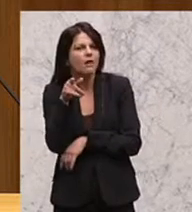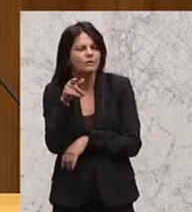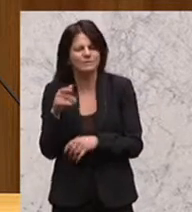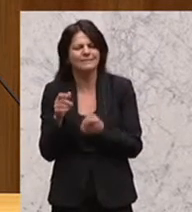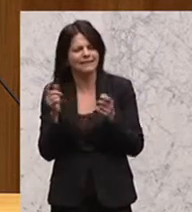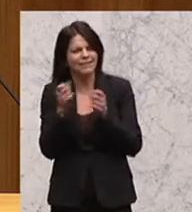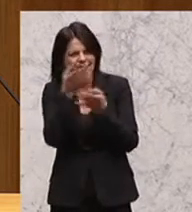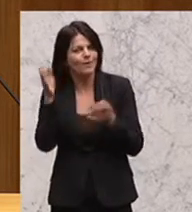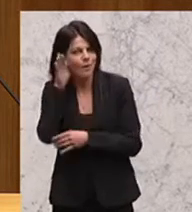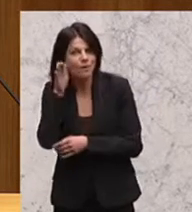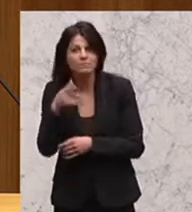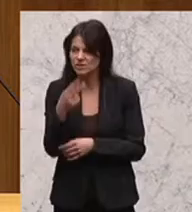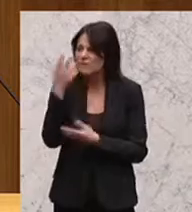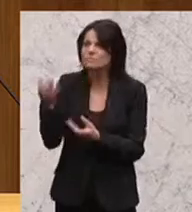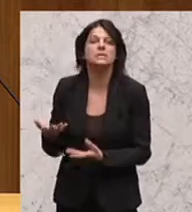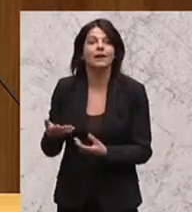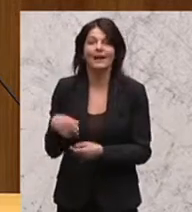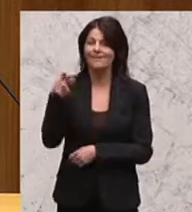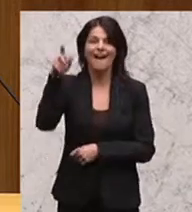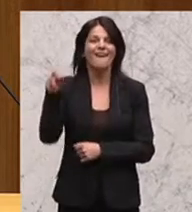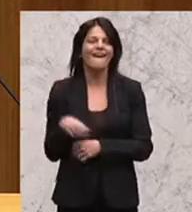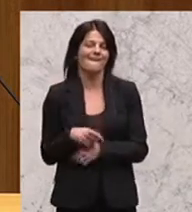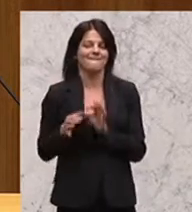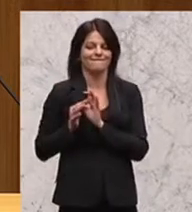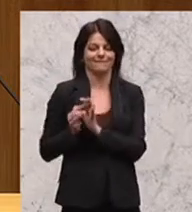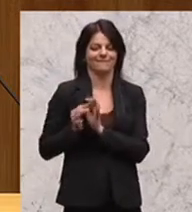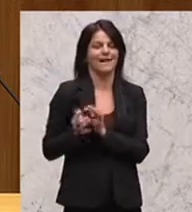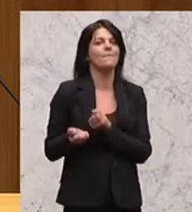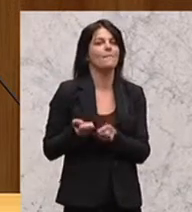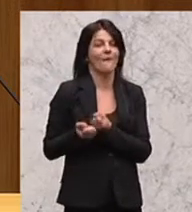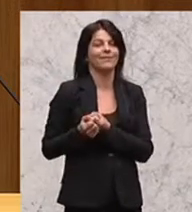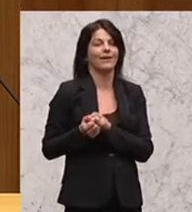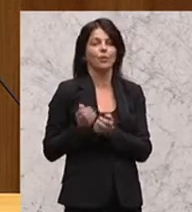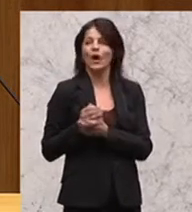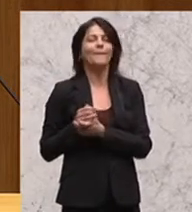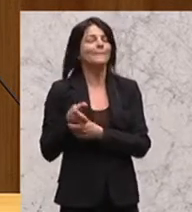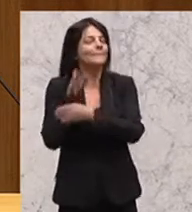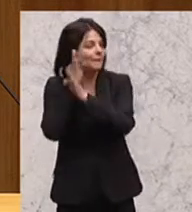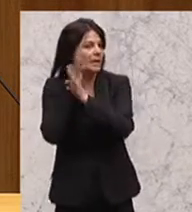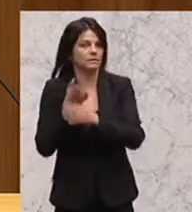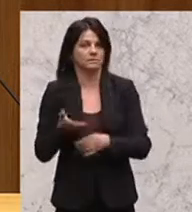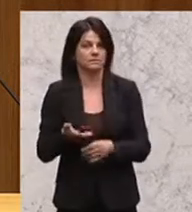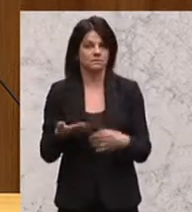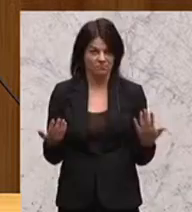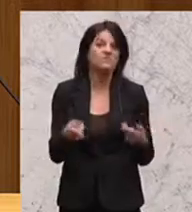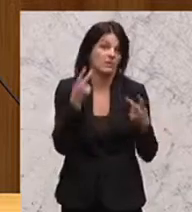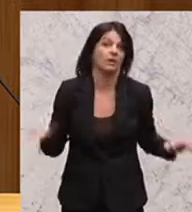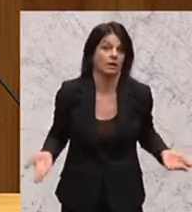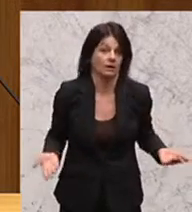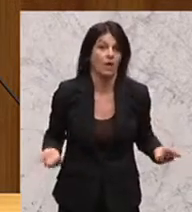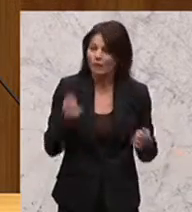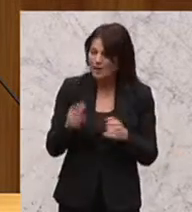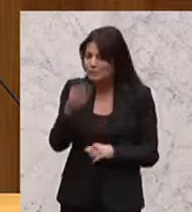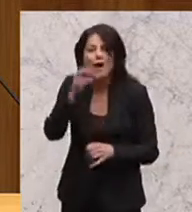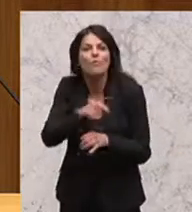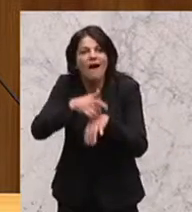alles passiert. Jene, die haben einen guten Draht zur Politik und deswegen schaut man da nicht hin. Und das ist der Punkt. Und jetzt gehen Sie auf die Wirte